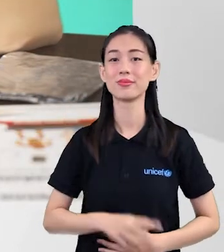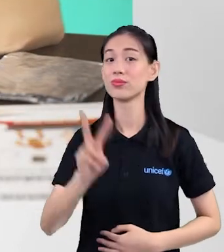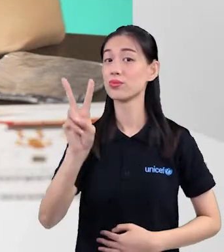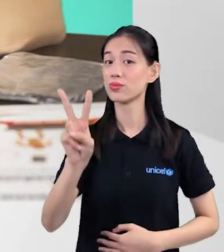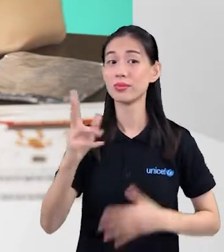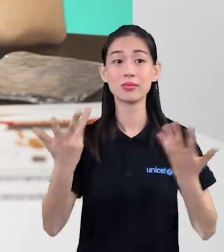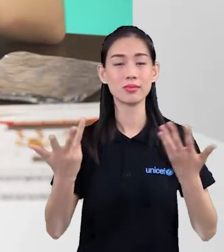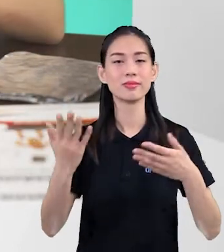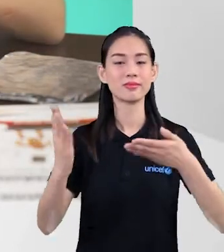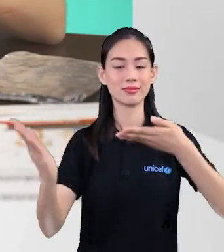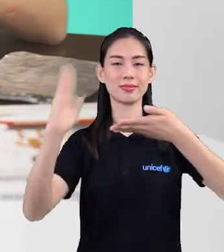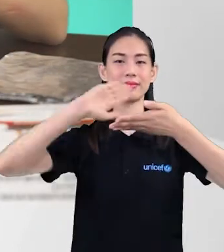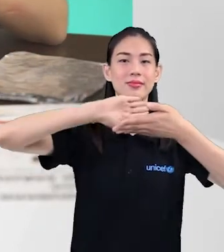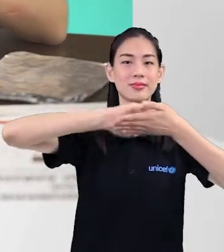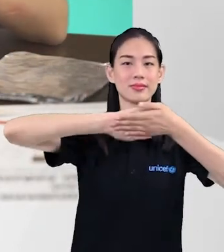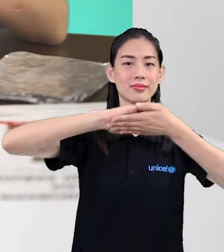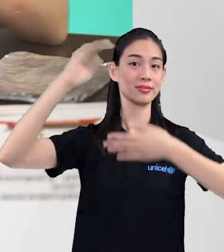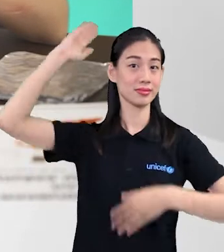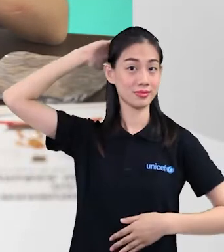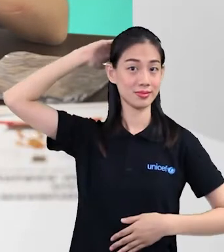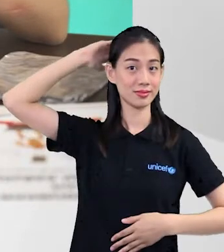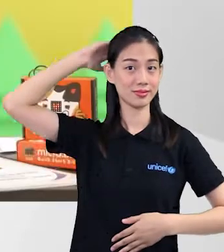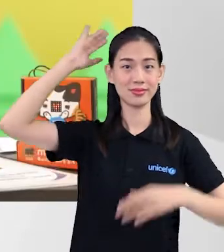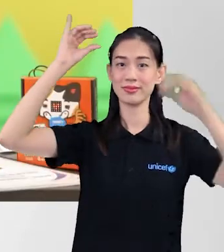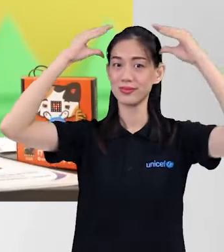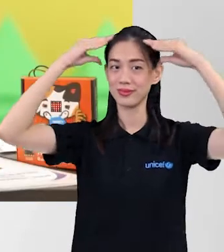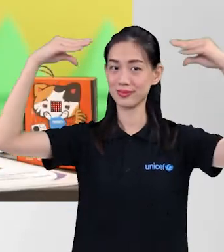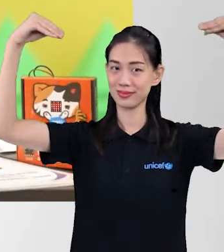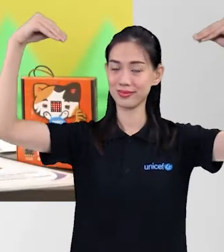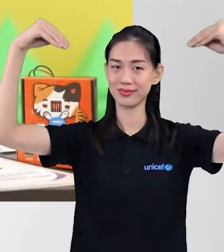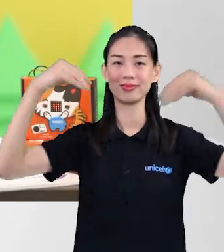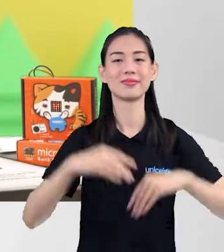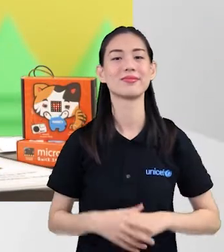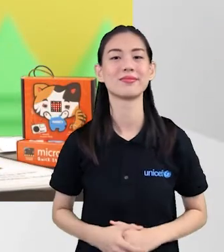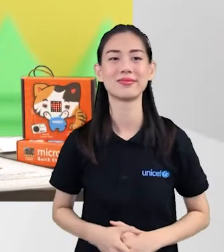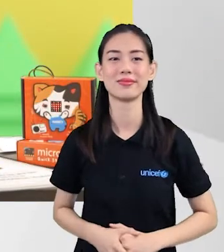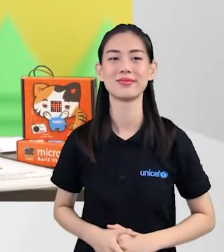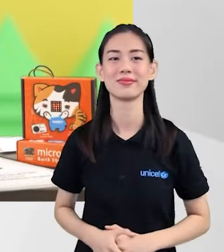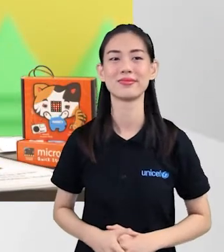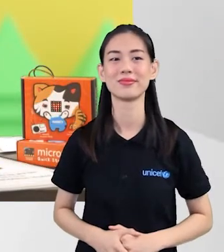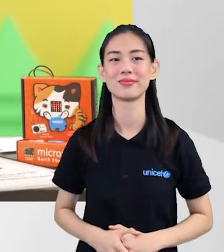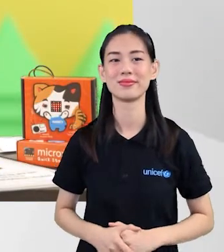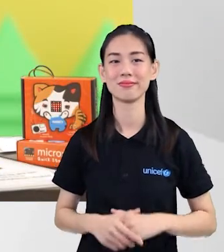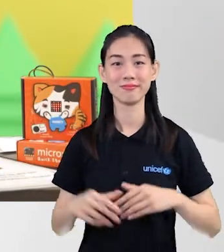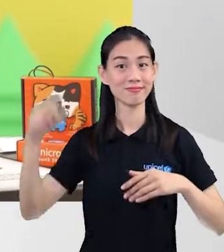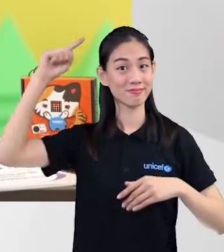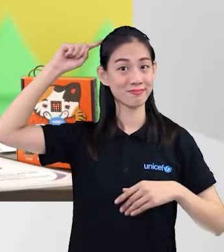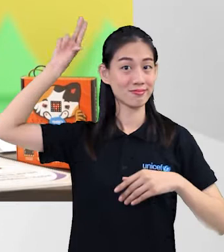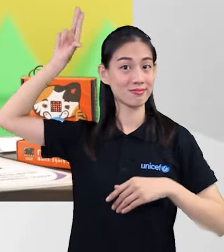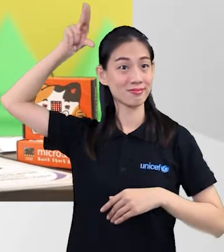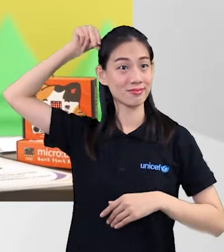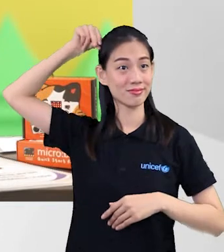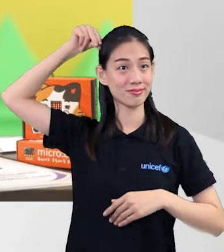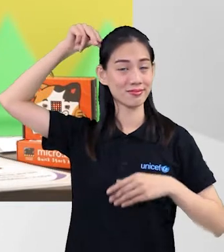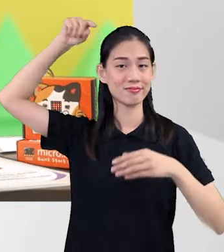kadbod kedua, lekatkan aluminium foil pada bahagian kepala dan tanduk. Klipkan dengan klip wire pada kedua-dua tanduk tadi pada kadbod yang